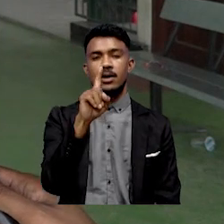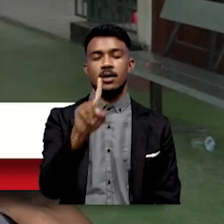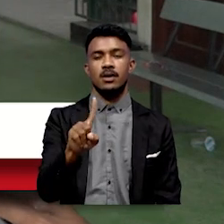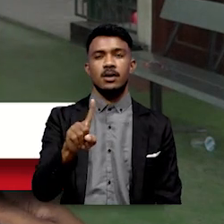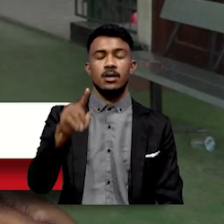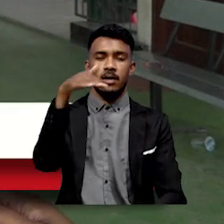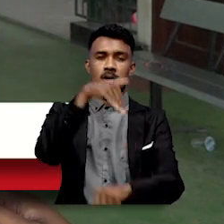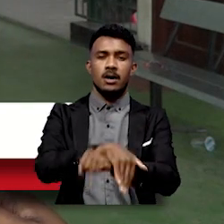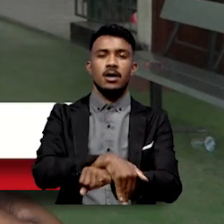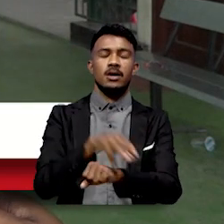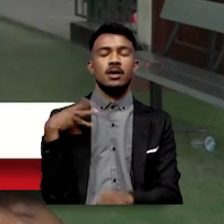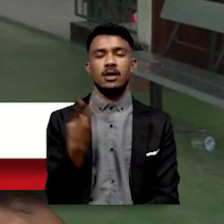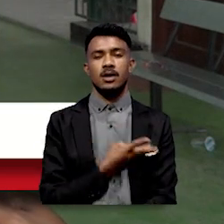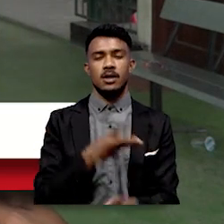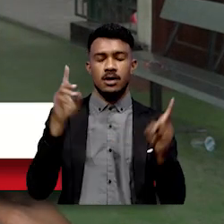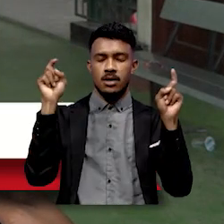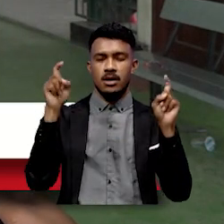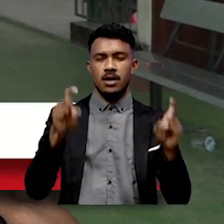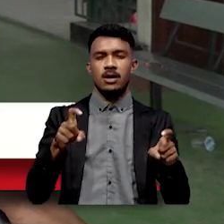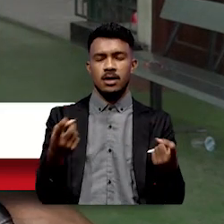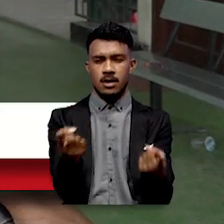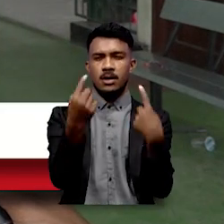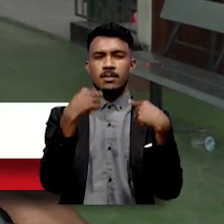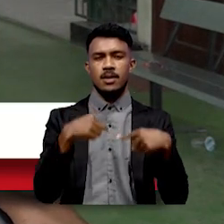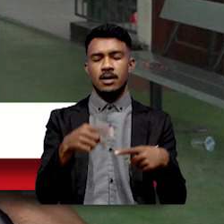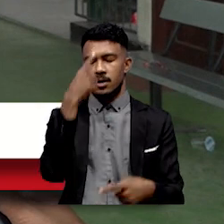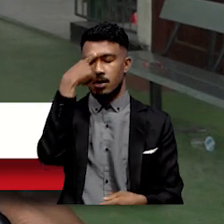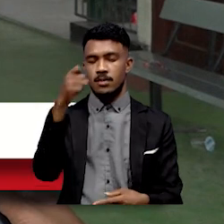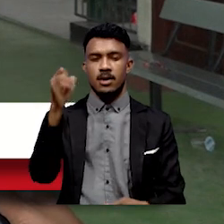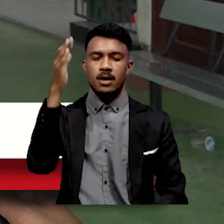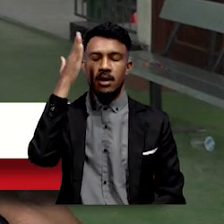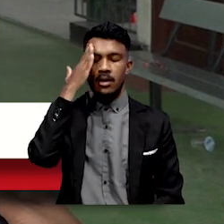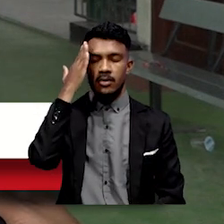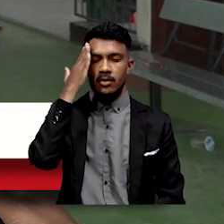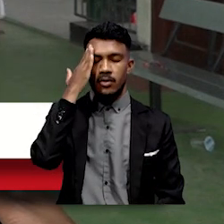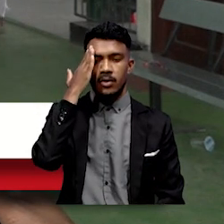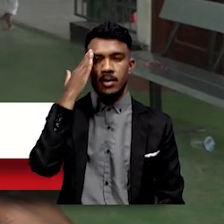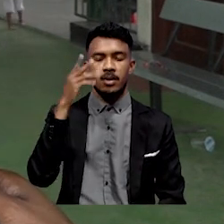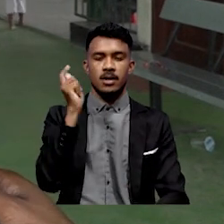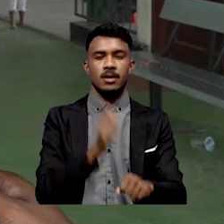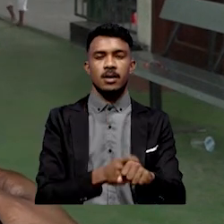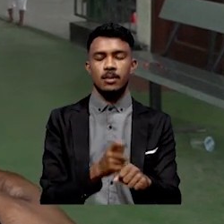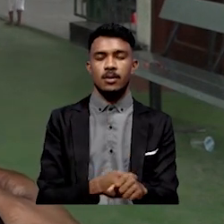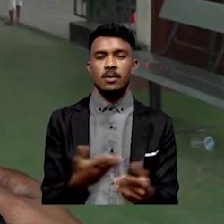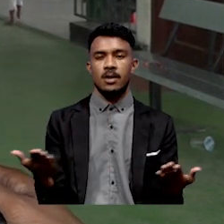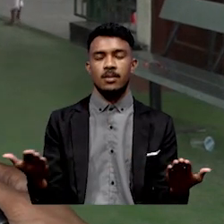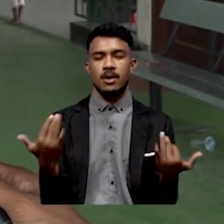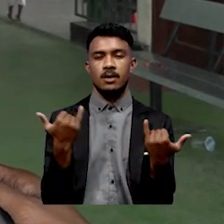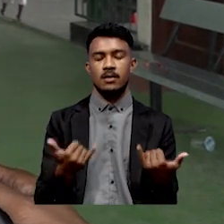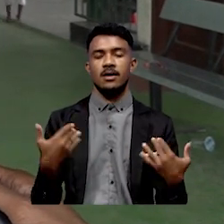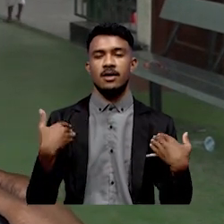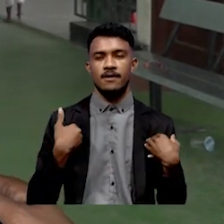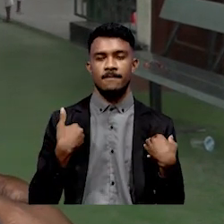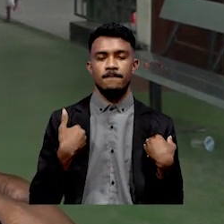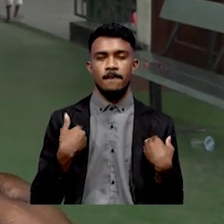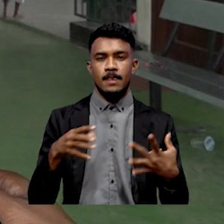mos ita tengki mai, tambahano inhela ba situasaun nebe maka agora acontece lili bala